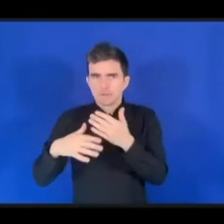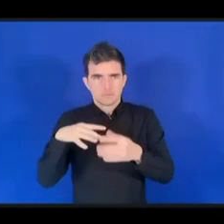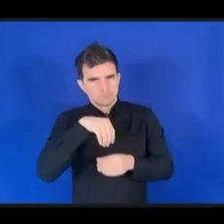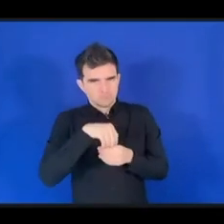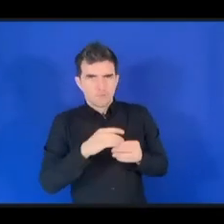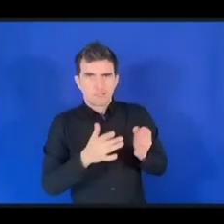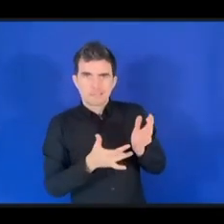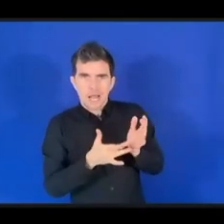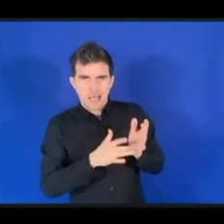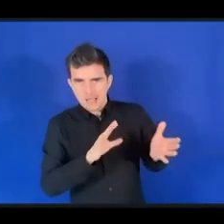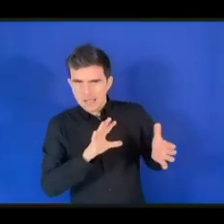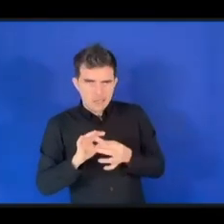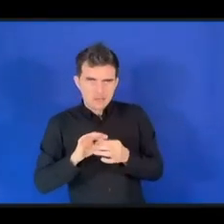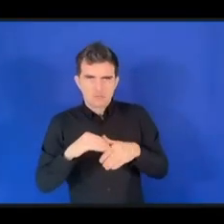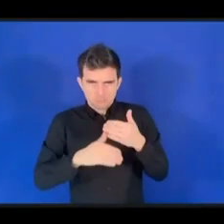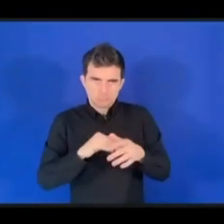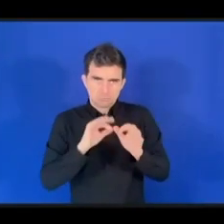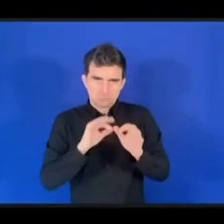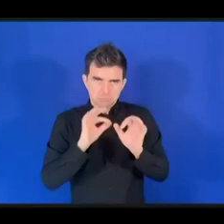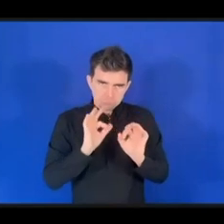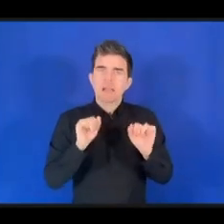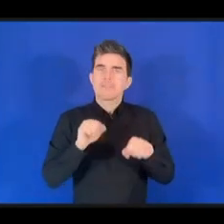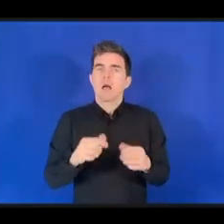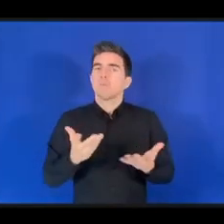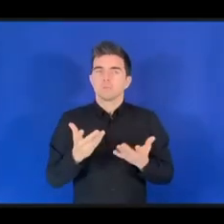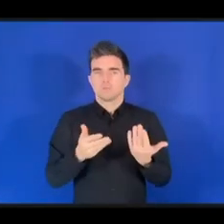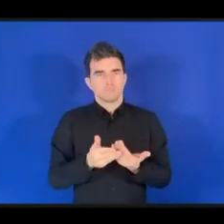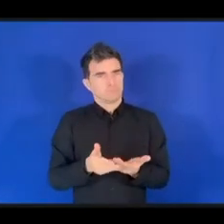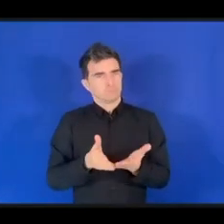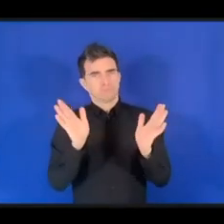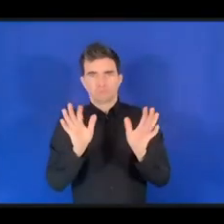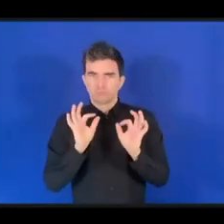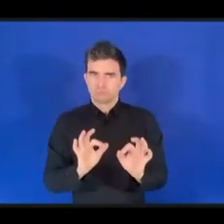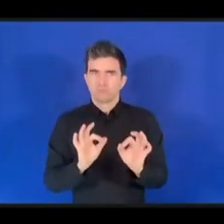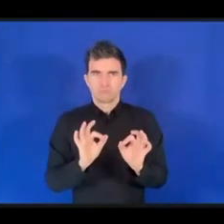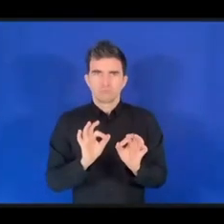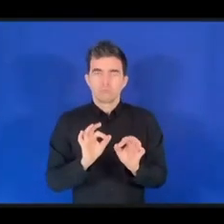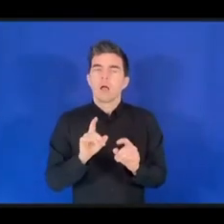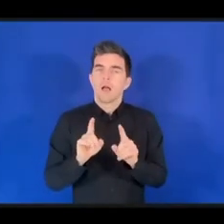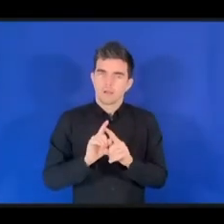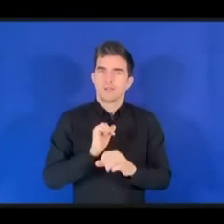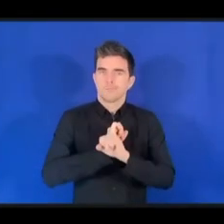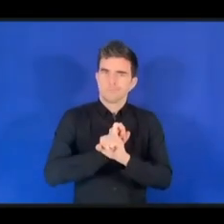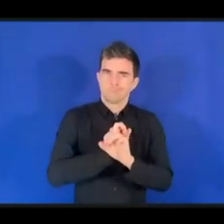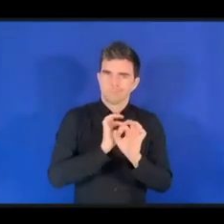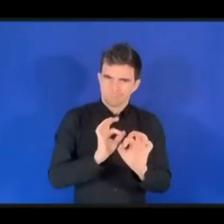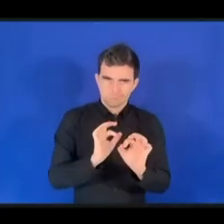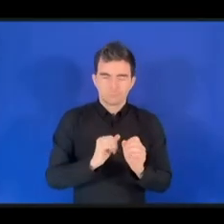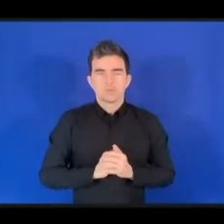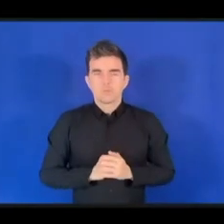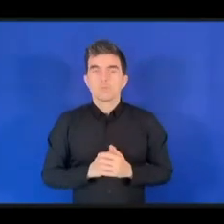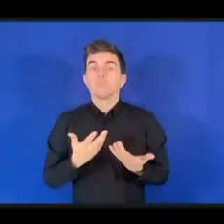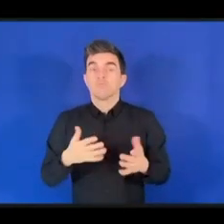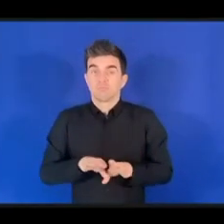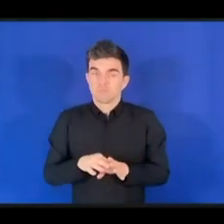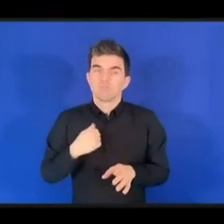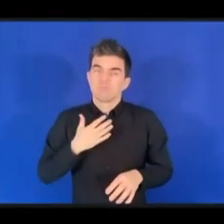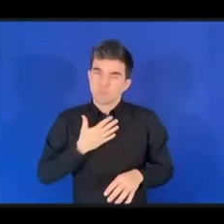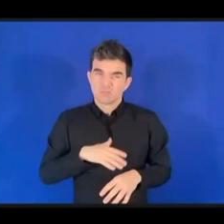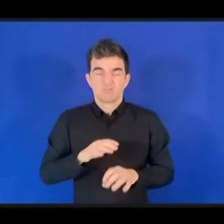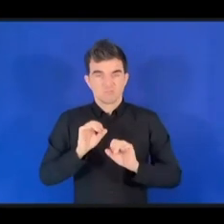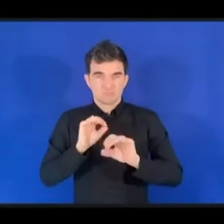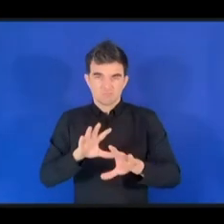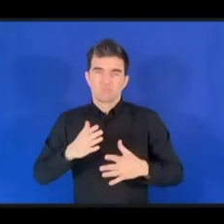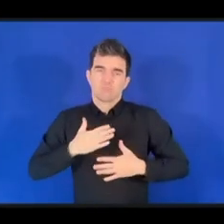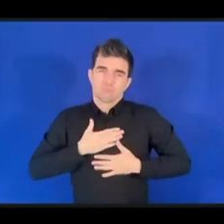تتعلق بالانترنت وفي الجلسه المتعلقه بالمجتمع المدني فقد حضرنا من الانقسام